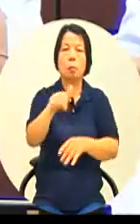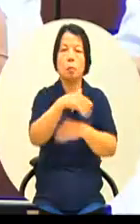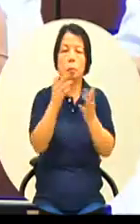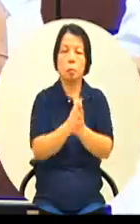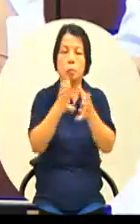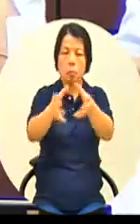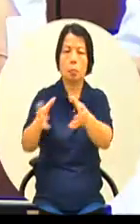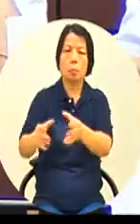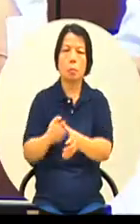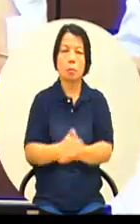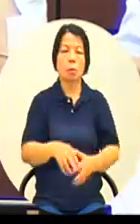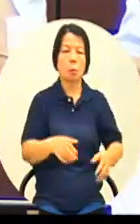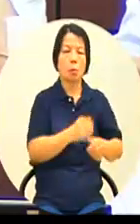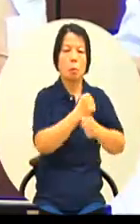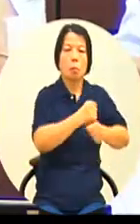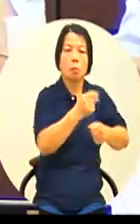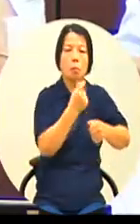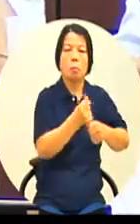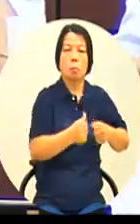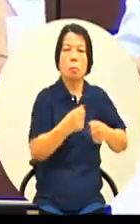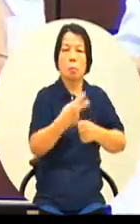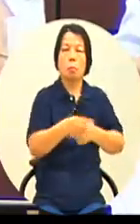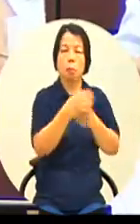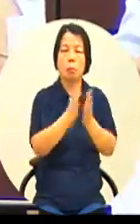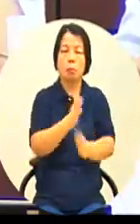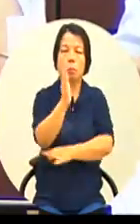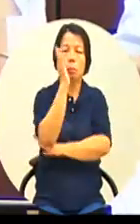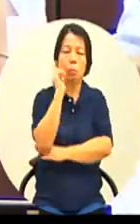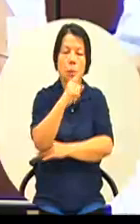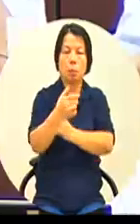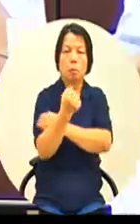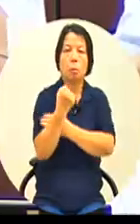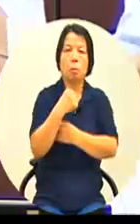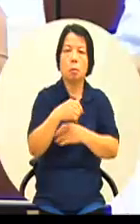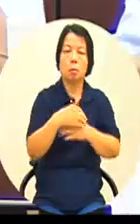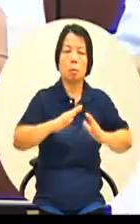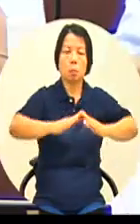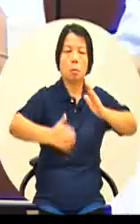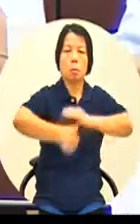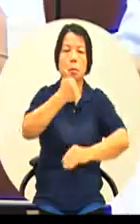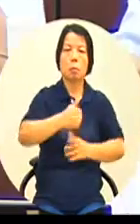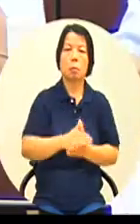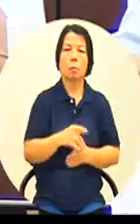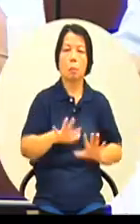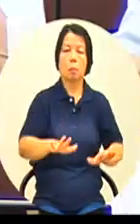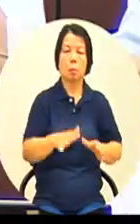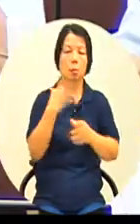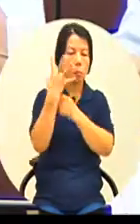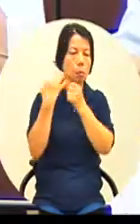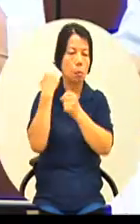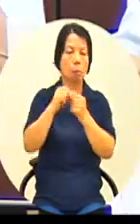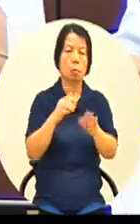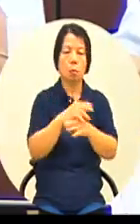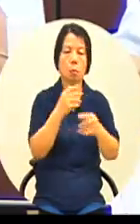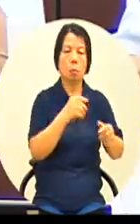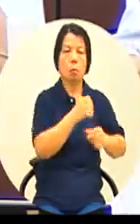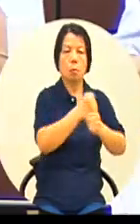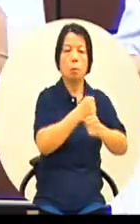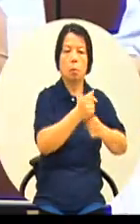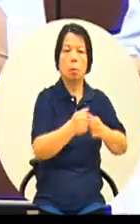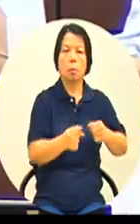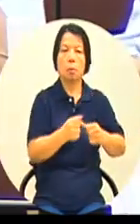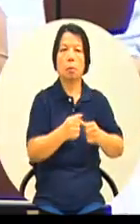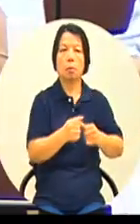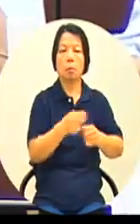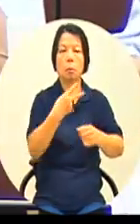那我们的博二呢？其实透过政府部门的努力，市长的努力，我们这几年来，古爷博二的几个仓库群，